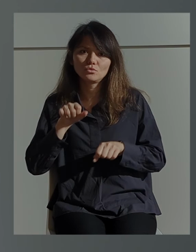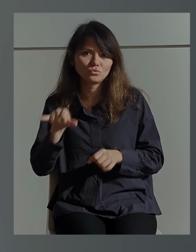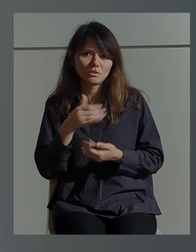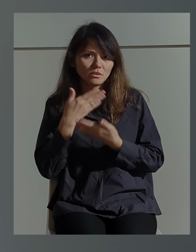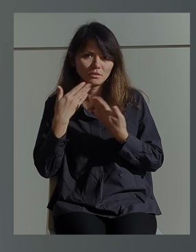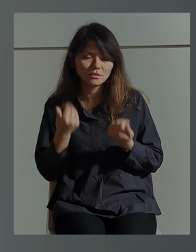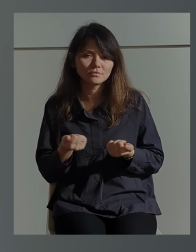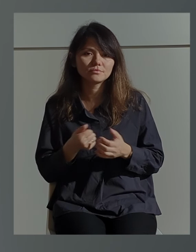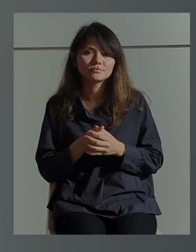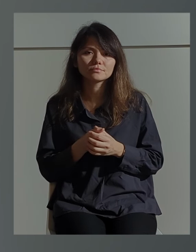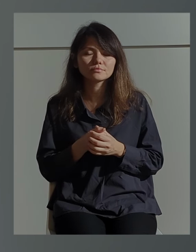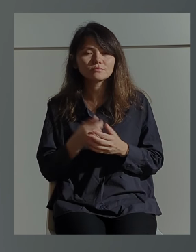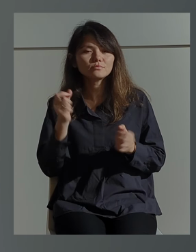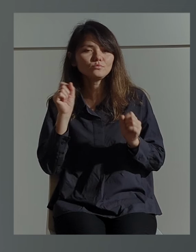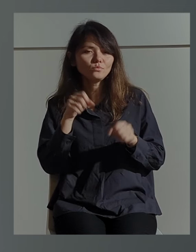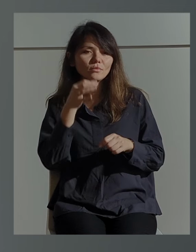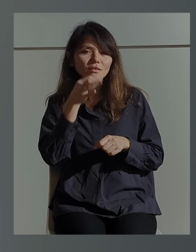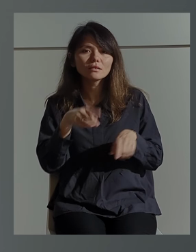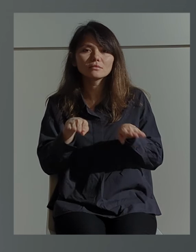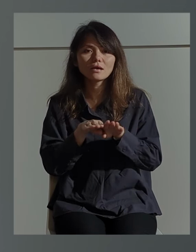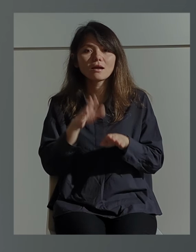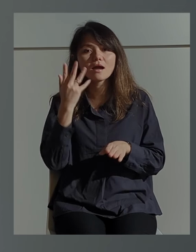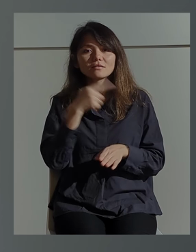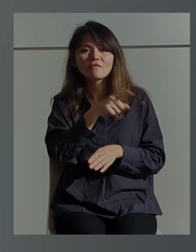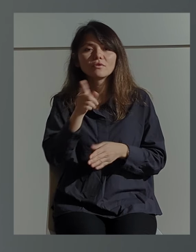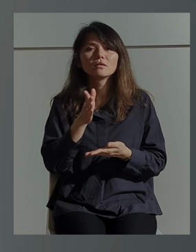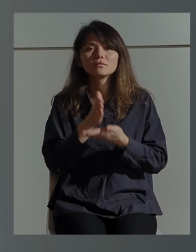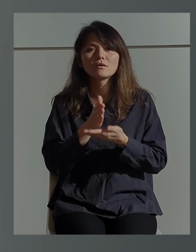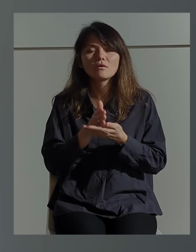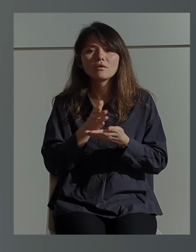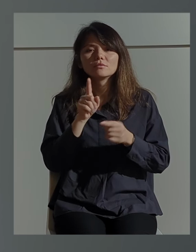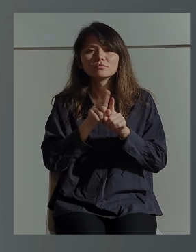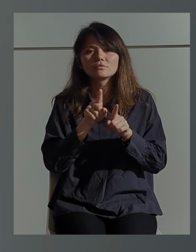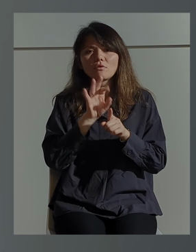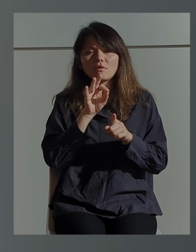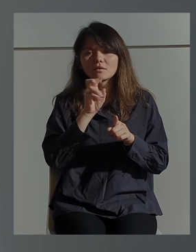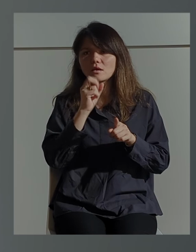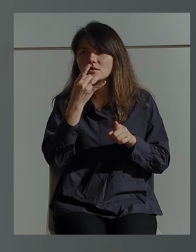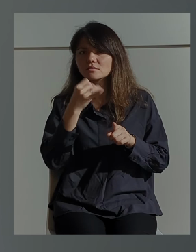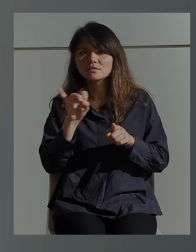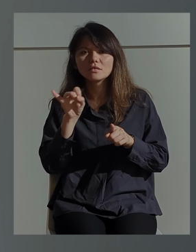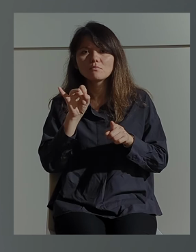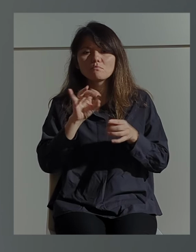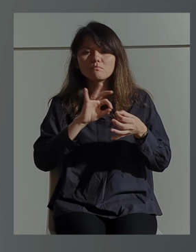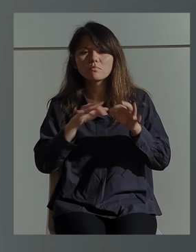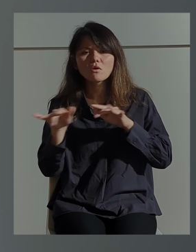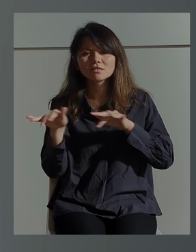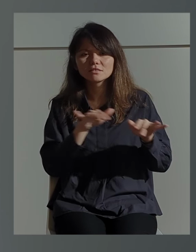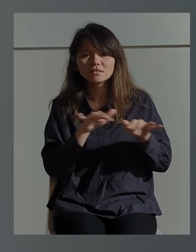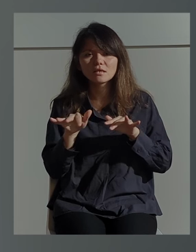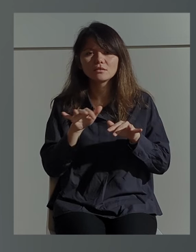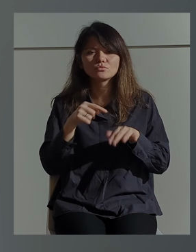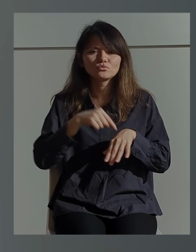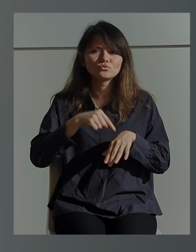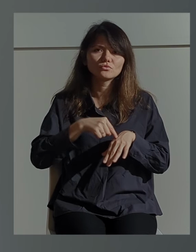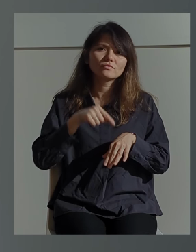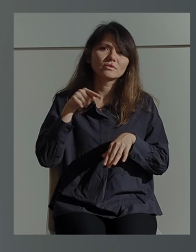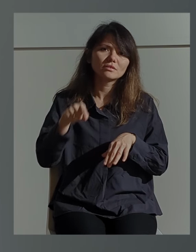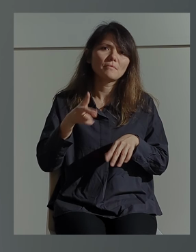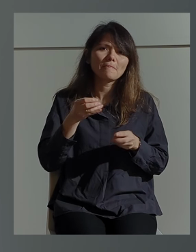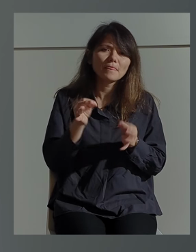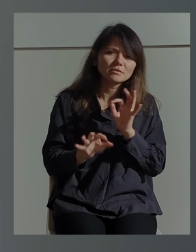есть скажем так когда вы находитесь в канском процессе Конечно вы чувствуете возможно его несправедливость вы возможно